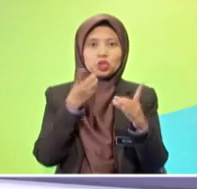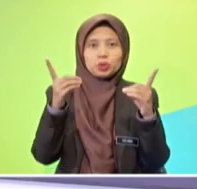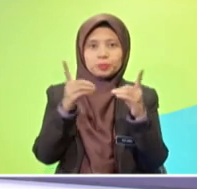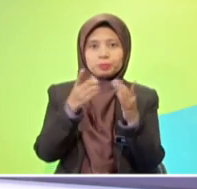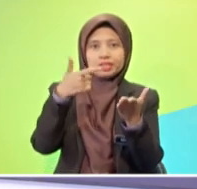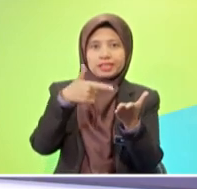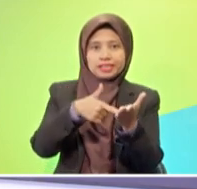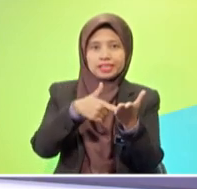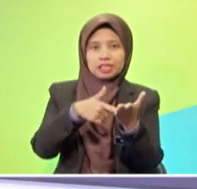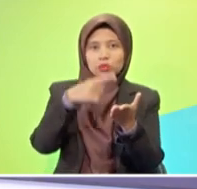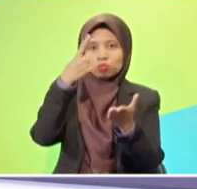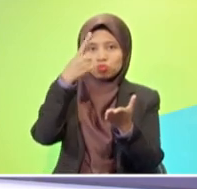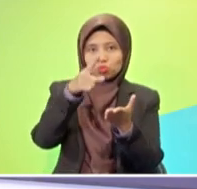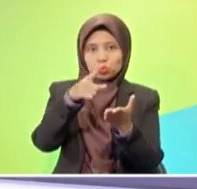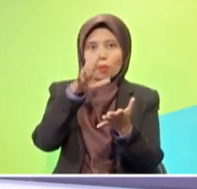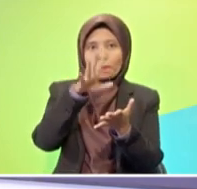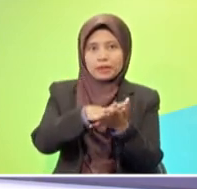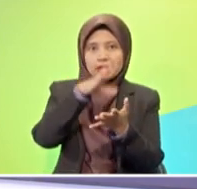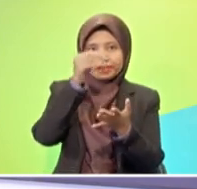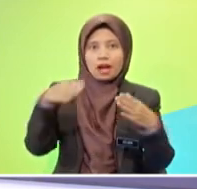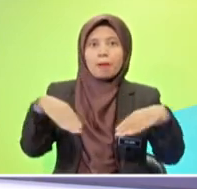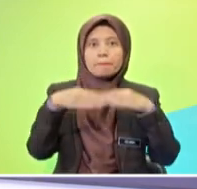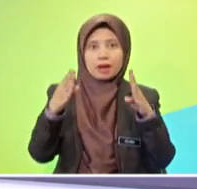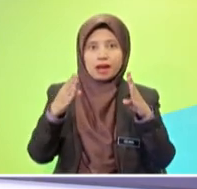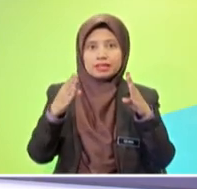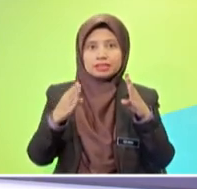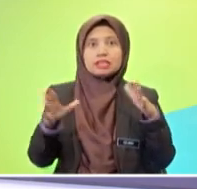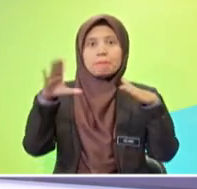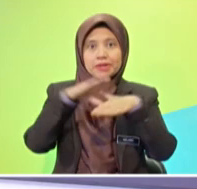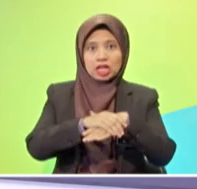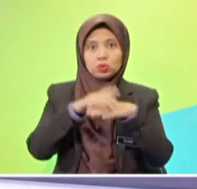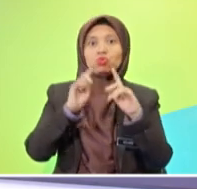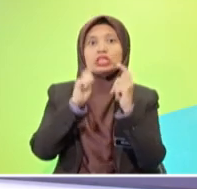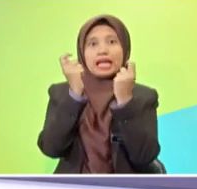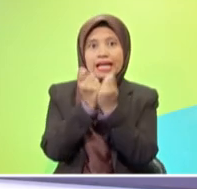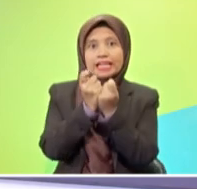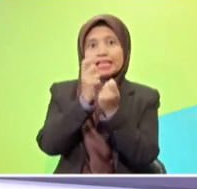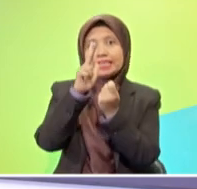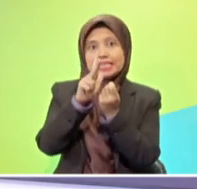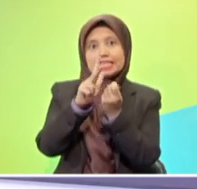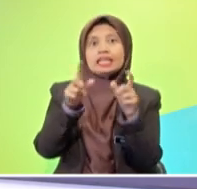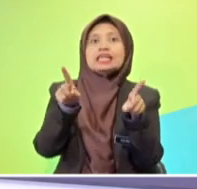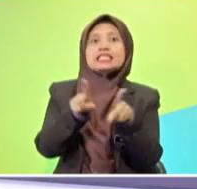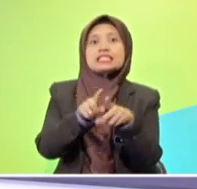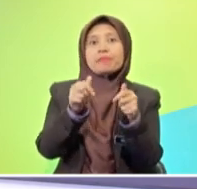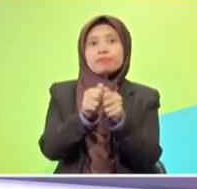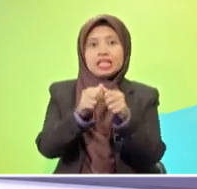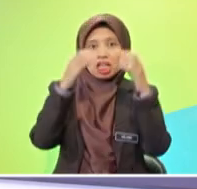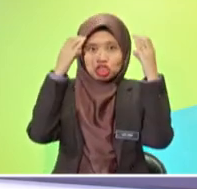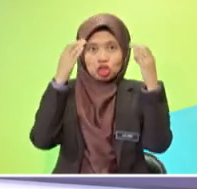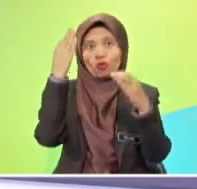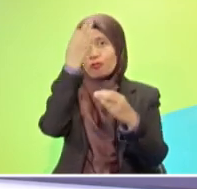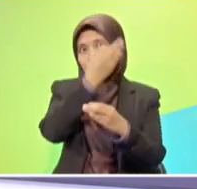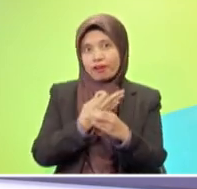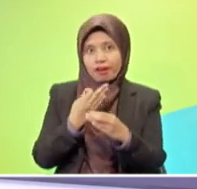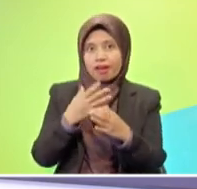tentunya untuk mendapatkan bahasa Melayu tingkatan 3 bersama dengan sekgu pada hari ini Nampaknya kita juga